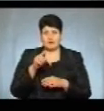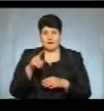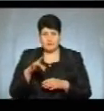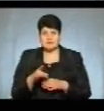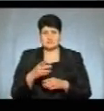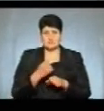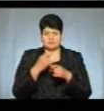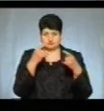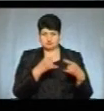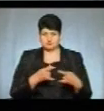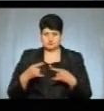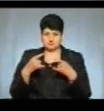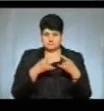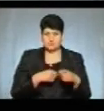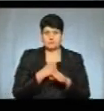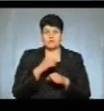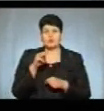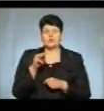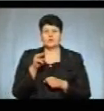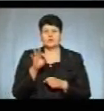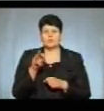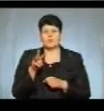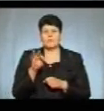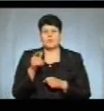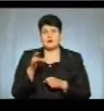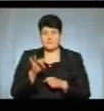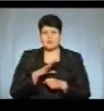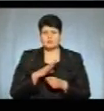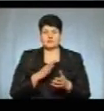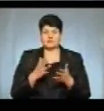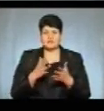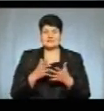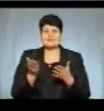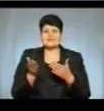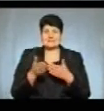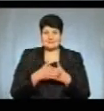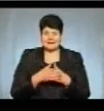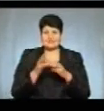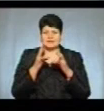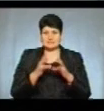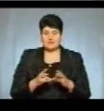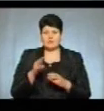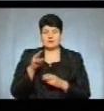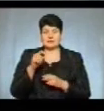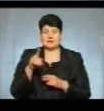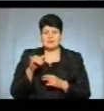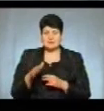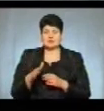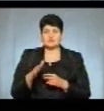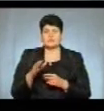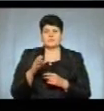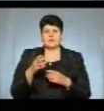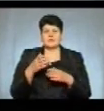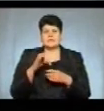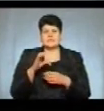рентгенівські знімки, виконано комп'ютерну томографію тазу, був встановлений діагноз закрита травма тазу, перелом лонної сідничної кісток справа